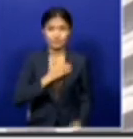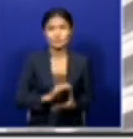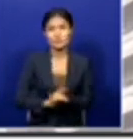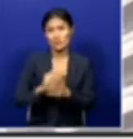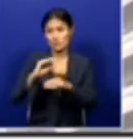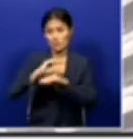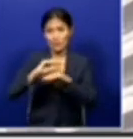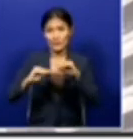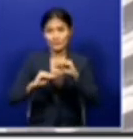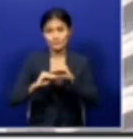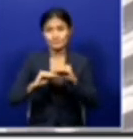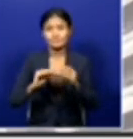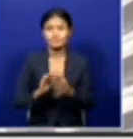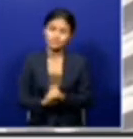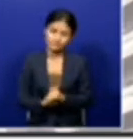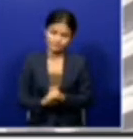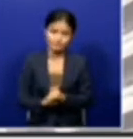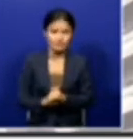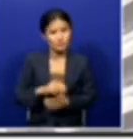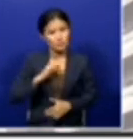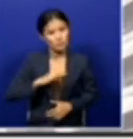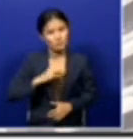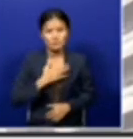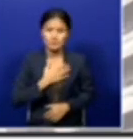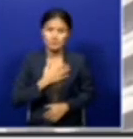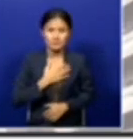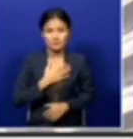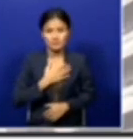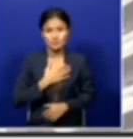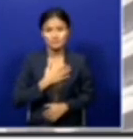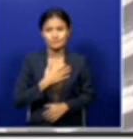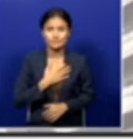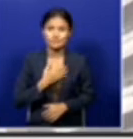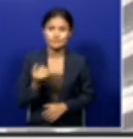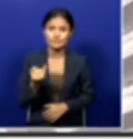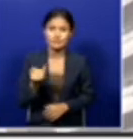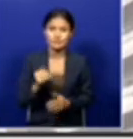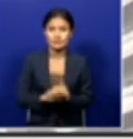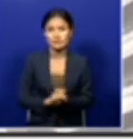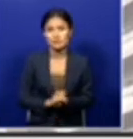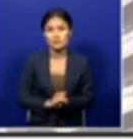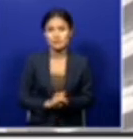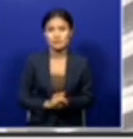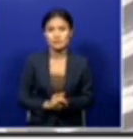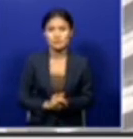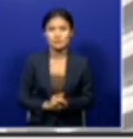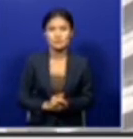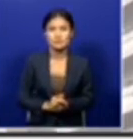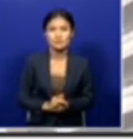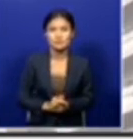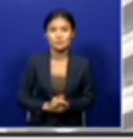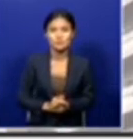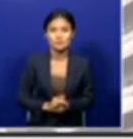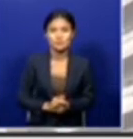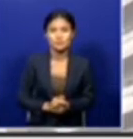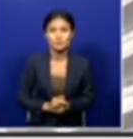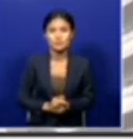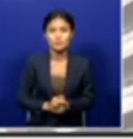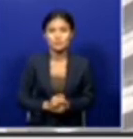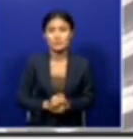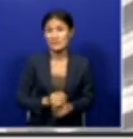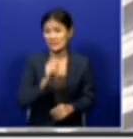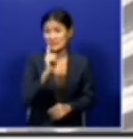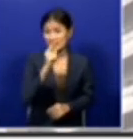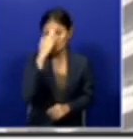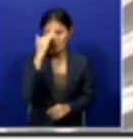ที่ฟังดูแล้วไม่ค่อยสบายใจผมก็คิดในใจนะครับว่าจะตั้งฉายาว่ามันเกิดขึ้นตั้งแต่สมัยคส